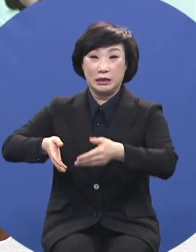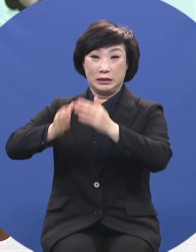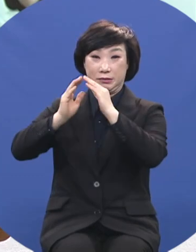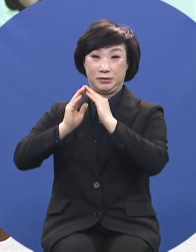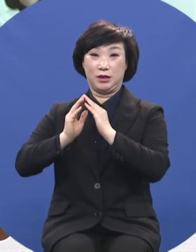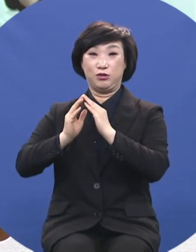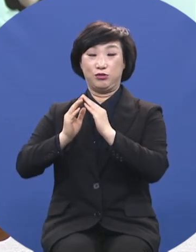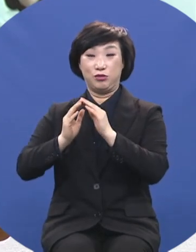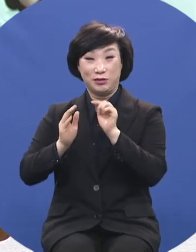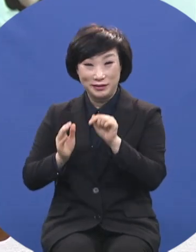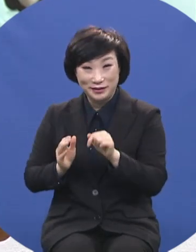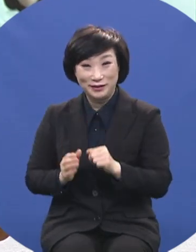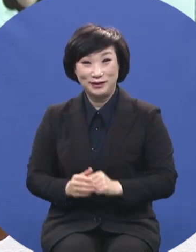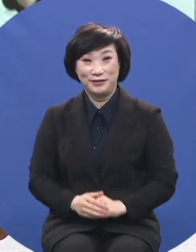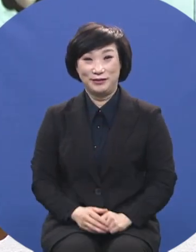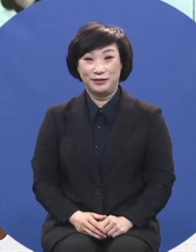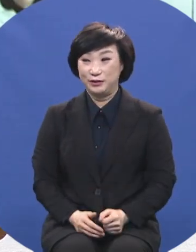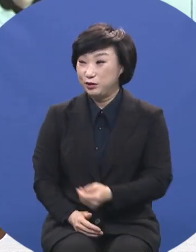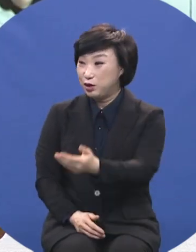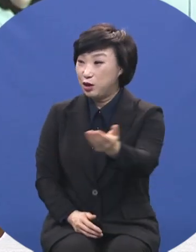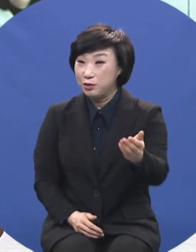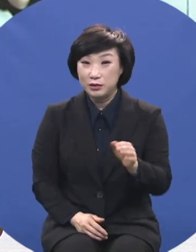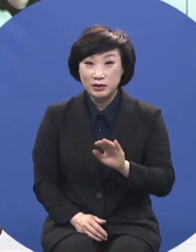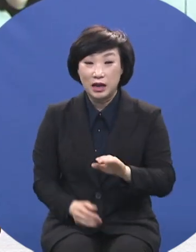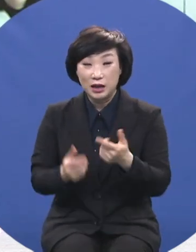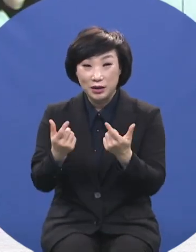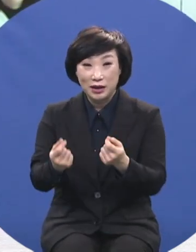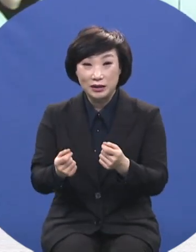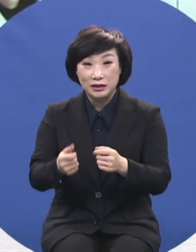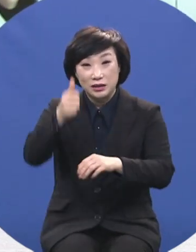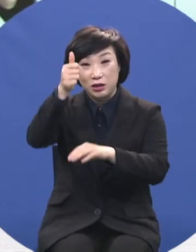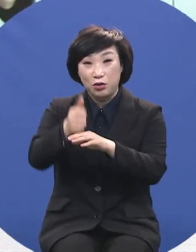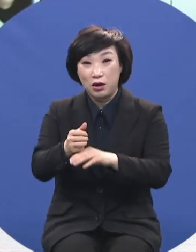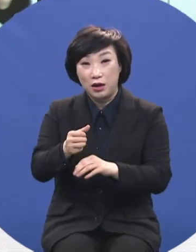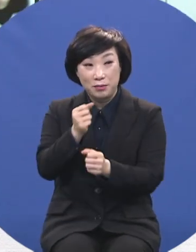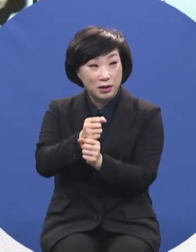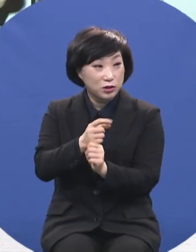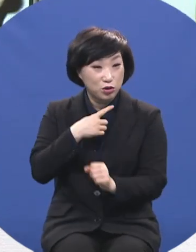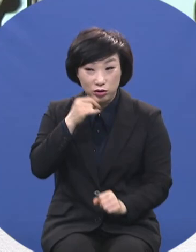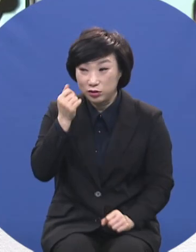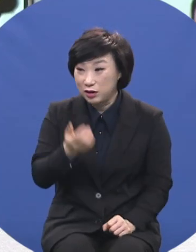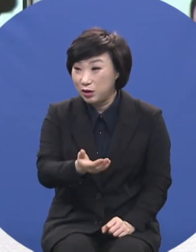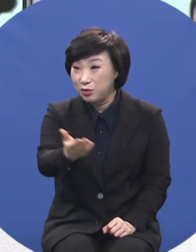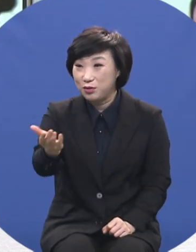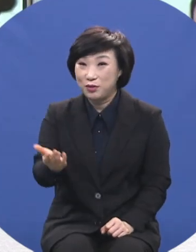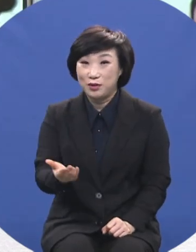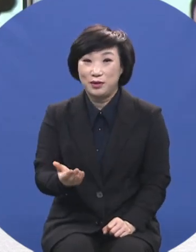줘. 여러분이 언제 그런 작품을 내본 적이 있느냐 그 말이죠. 응?